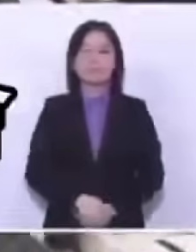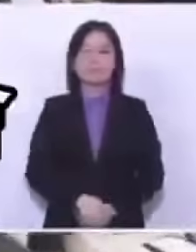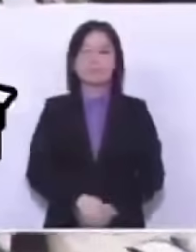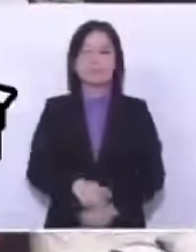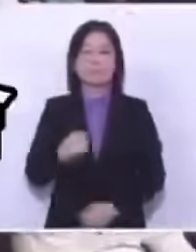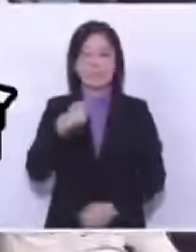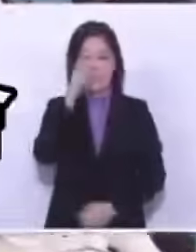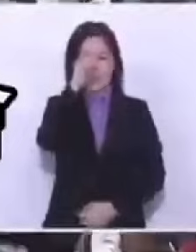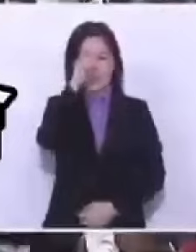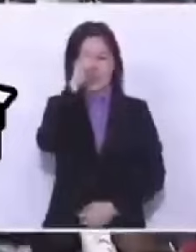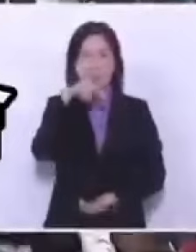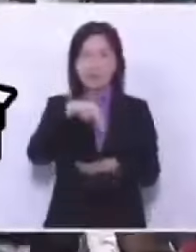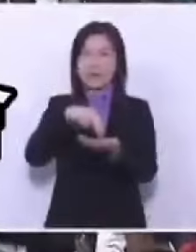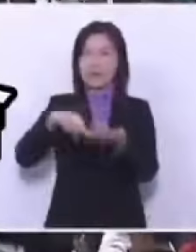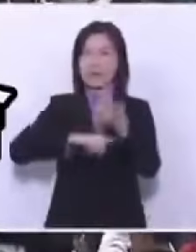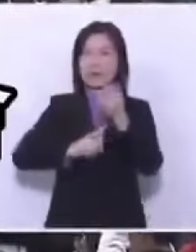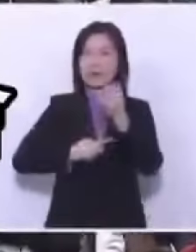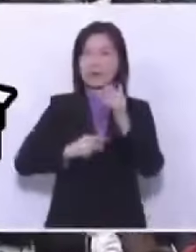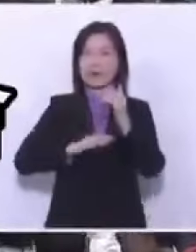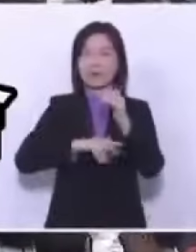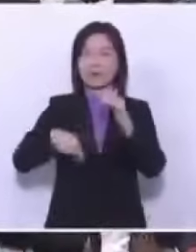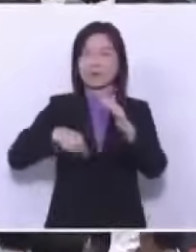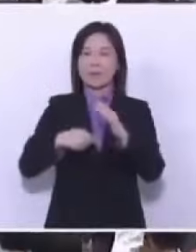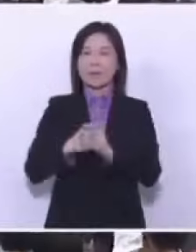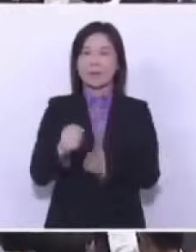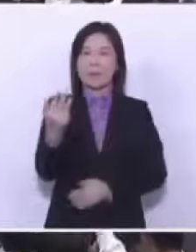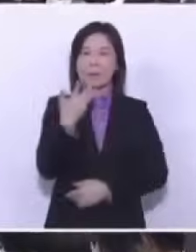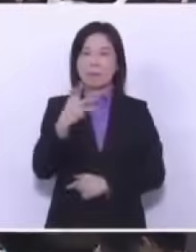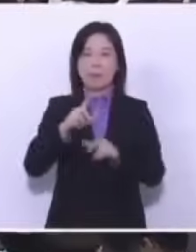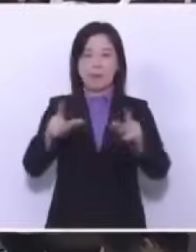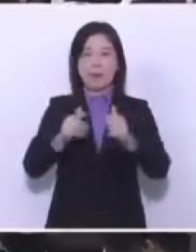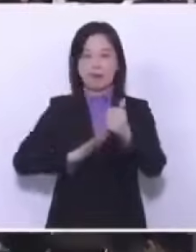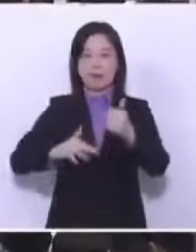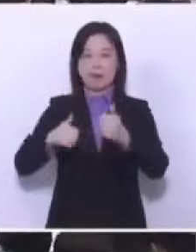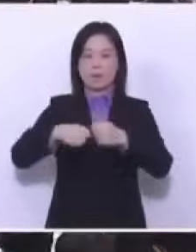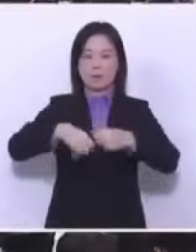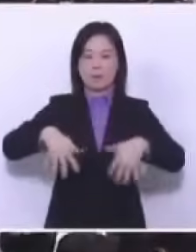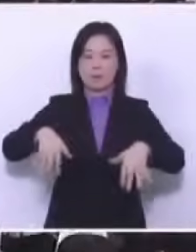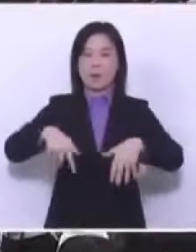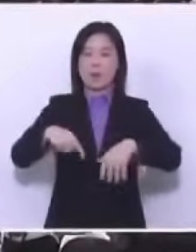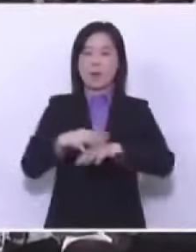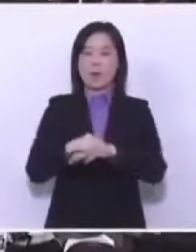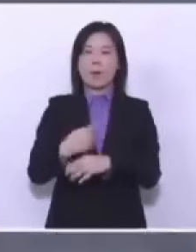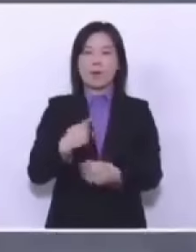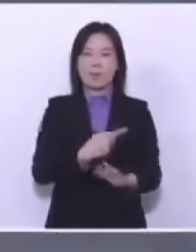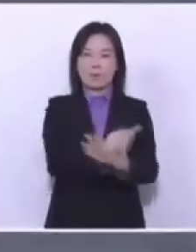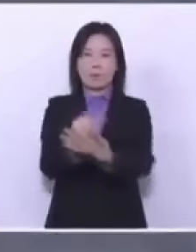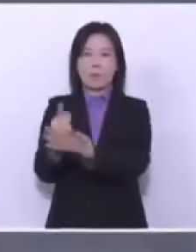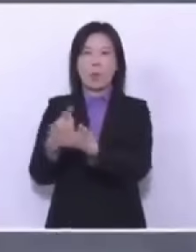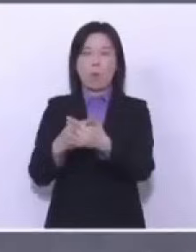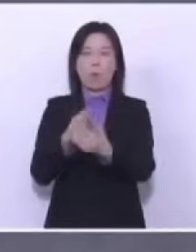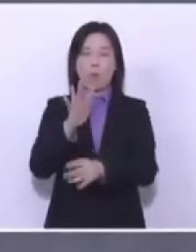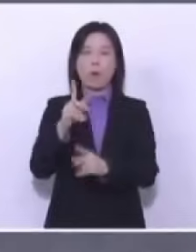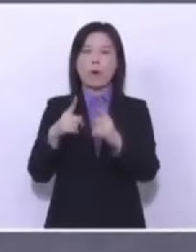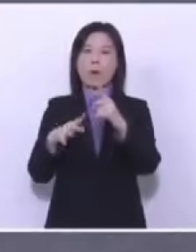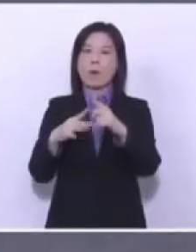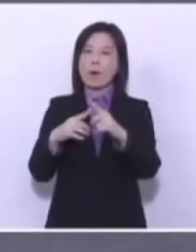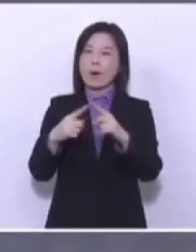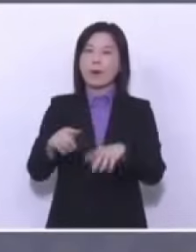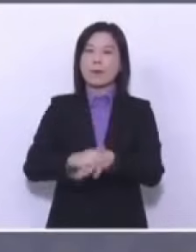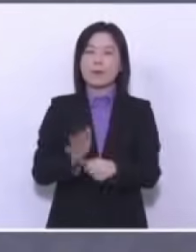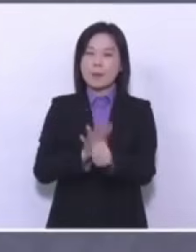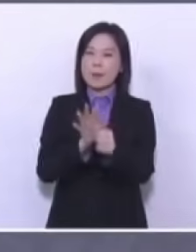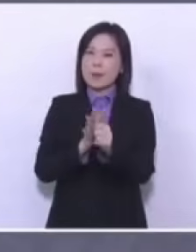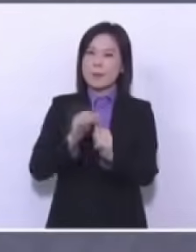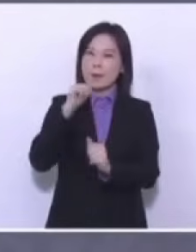我希望在立法院的八大委员会都由我们的委员坐镇，来为台湾打拼，